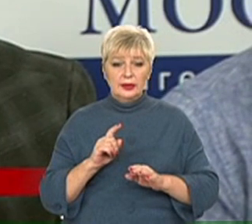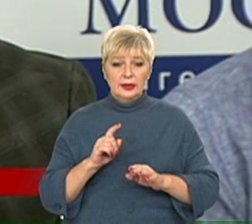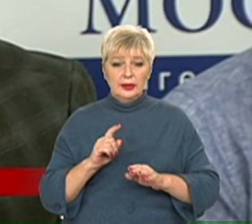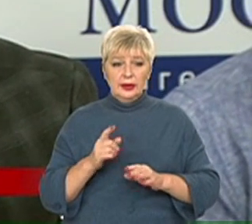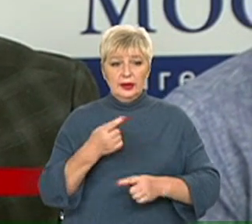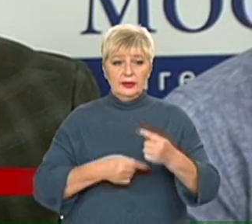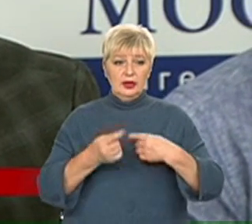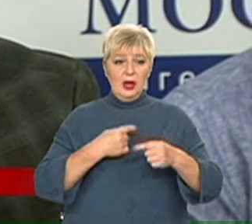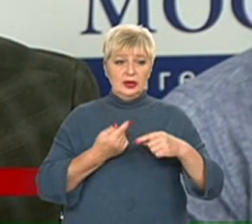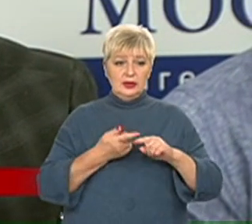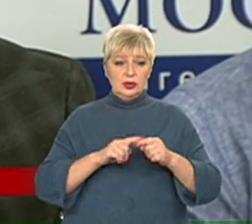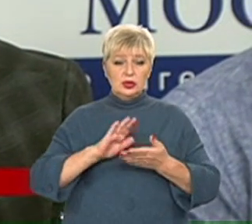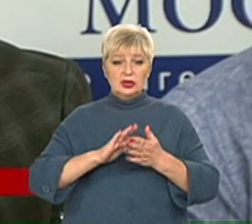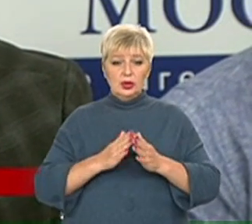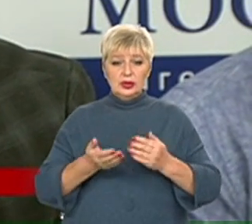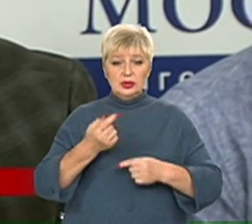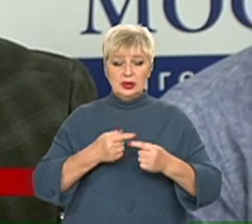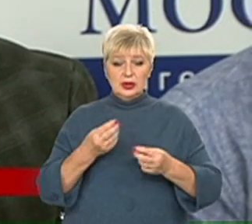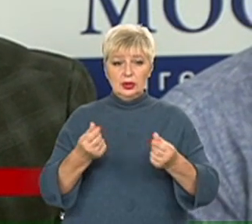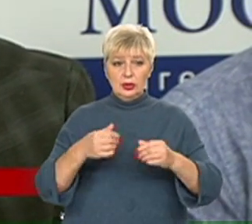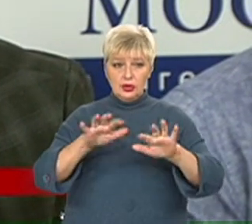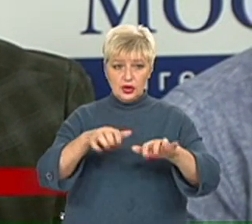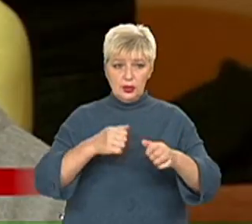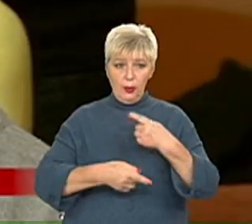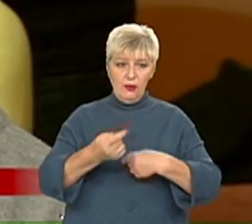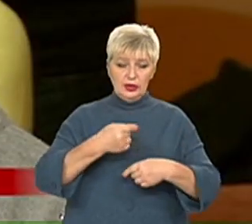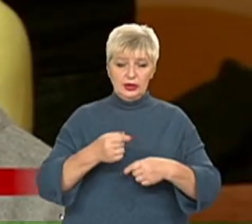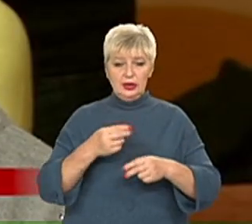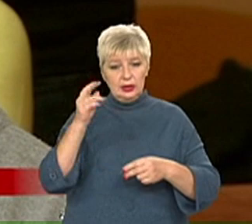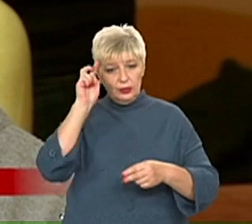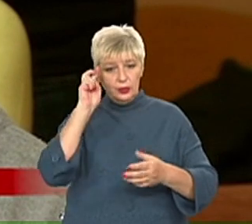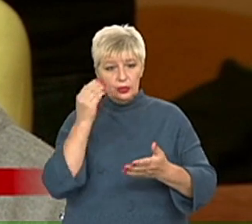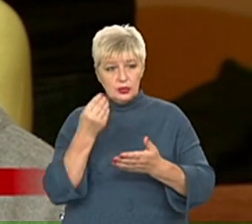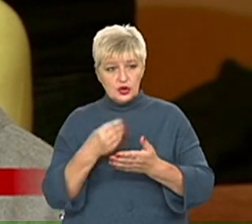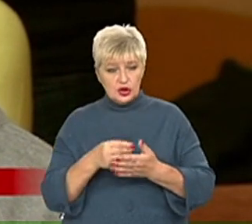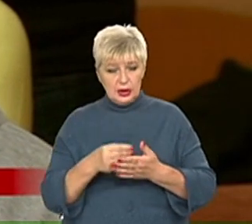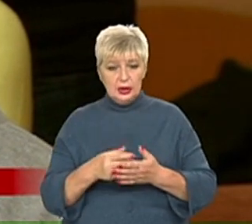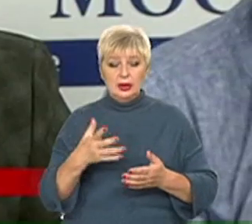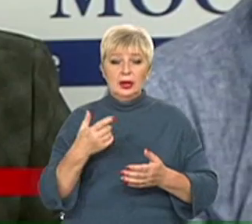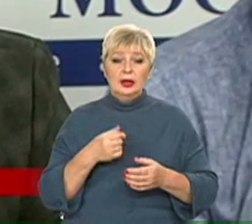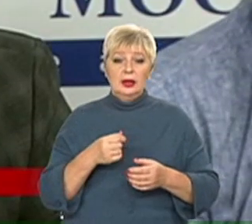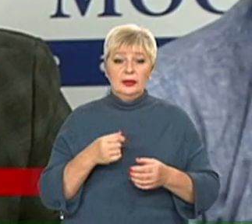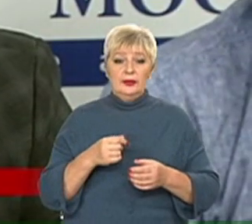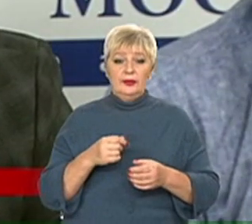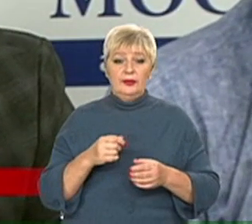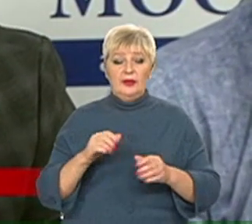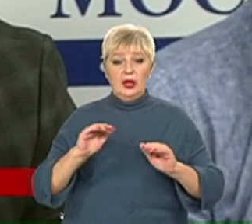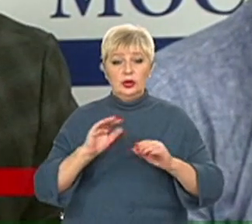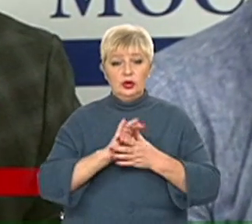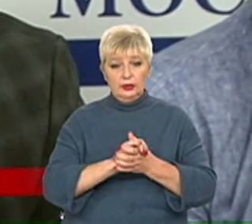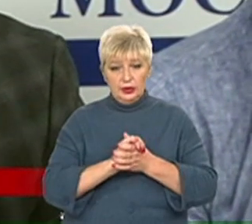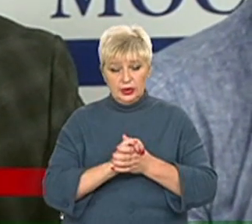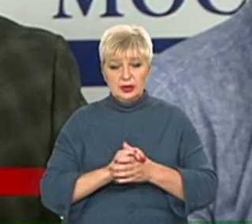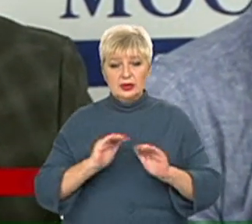відганяти цю ситуацію назад, гроші повертати до бюджету, майно повертати у власність територіальної громади міста Дніпро. Товариство з обмеженою